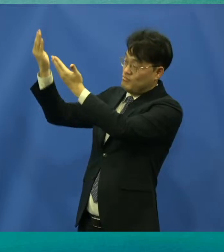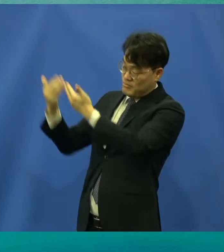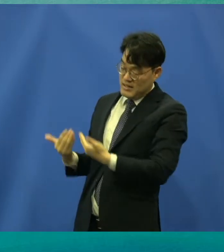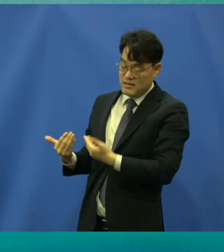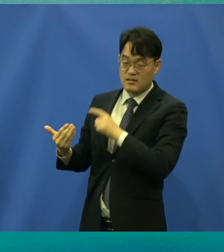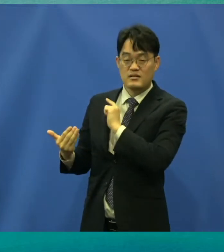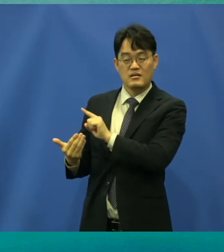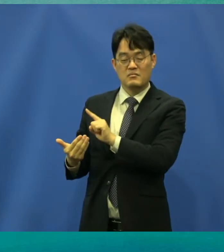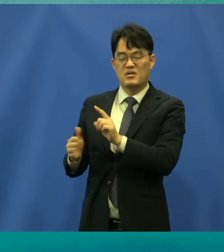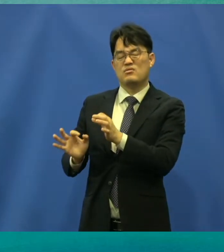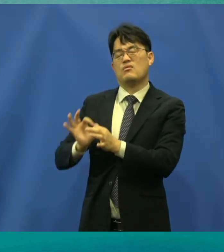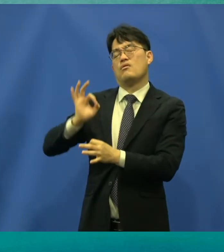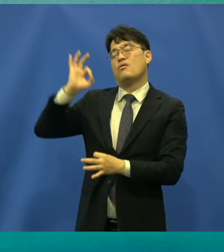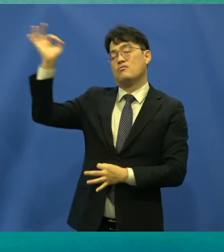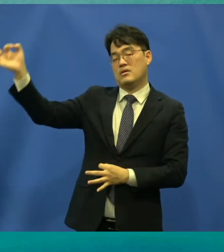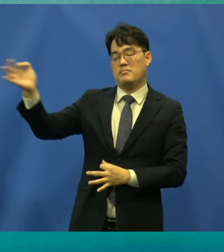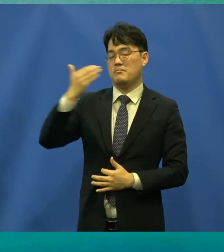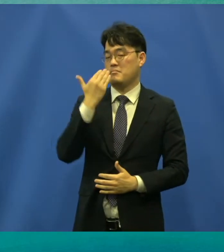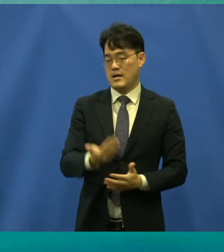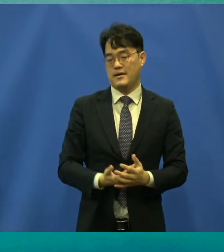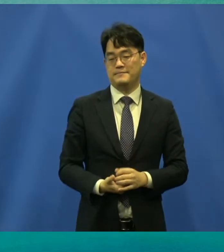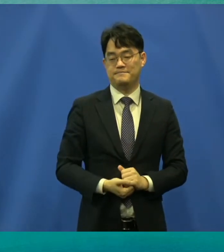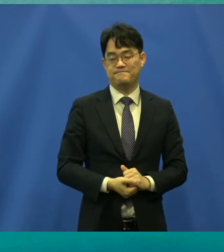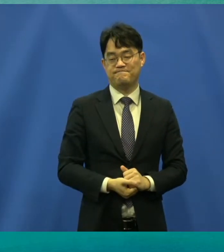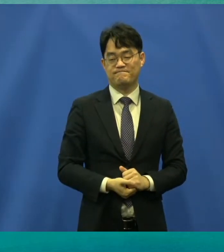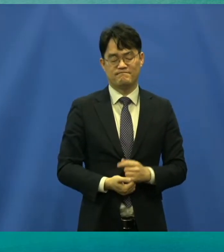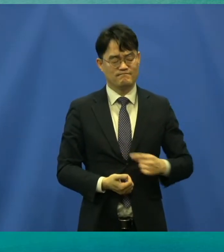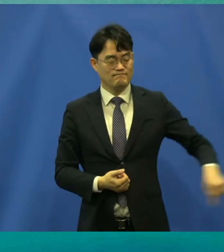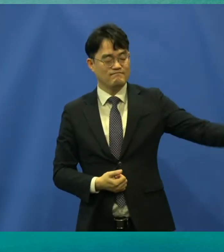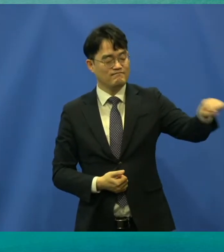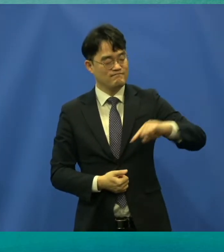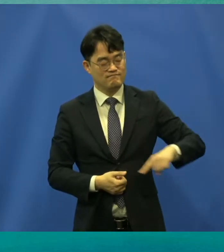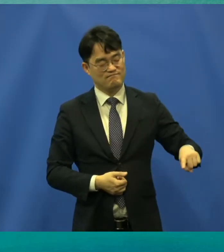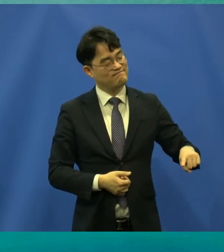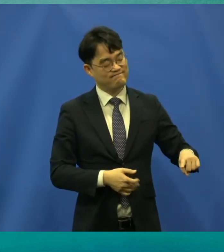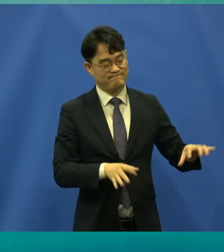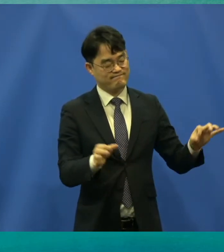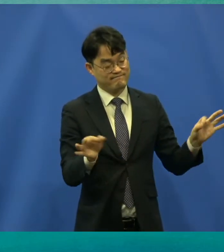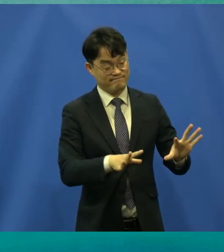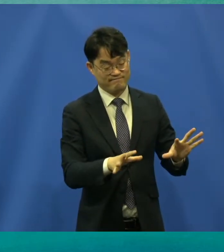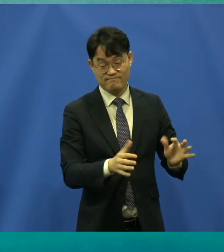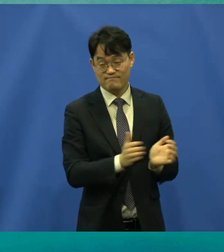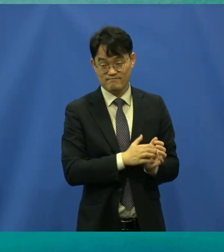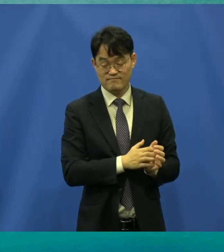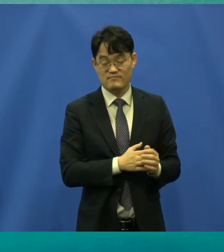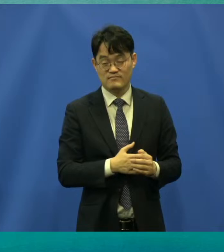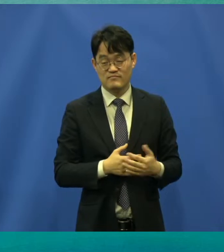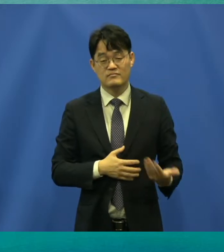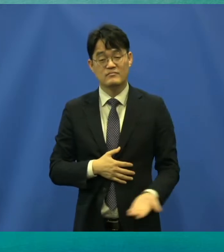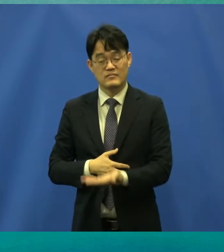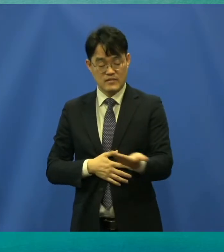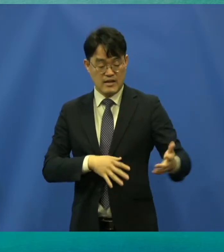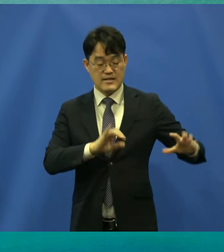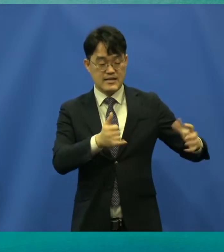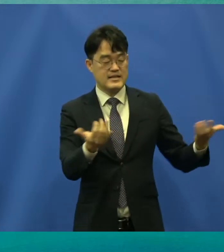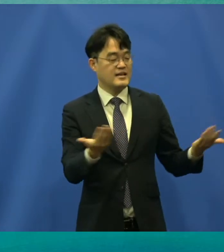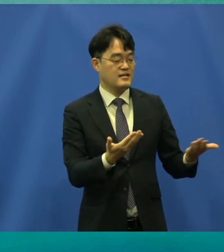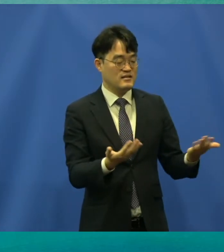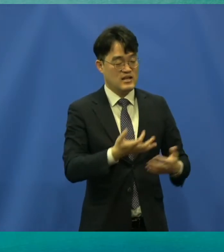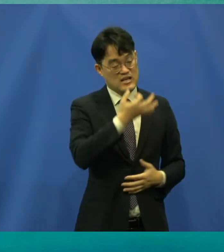것입니다. 여러분, 세상의 일들은 하다가 힘들면 그만두면 됩니다. 그러나 하나님이 주신 사명은 그럴 수가